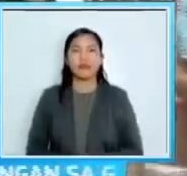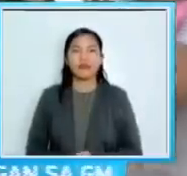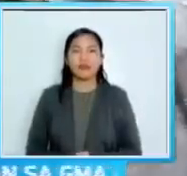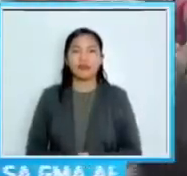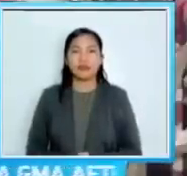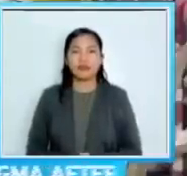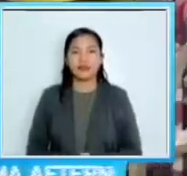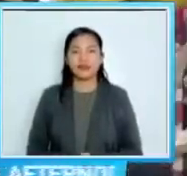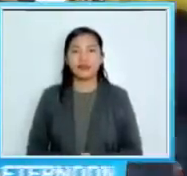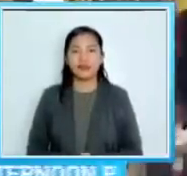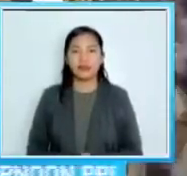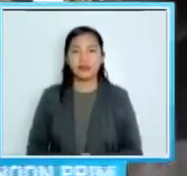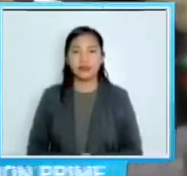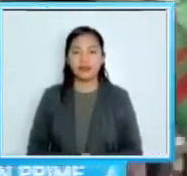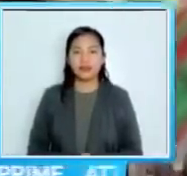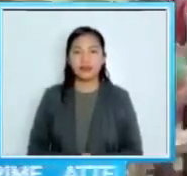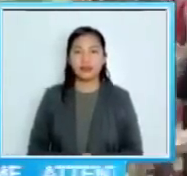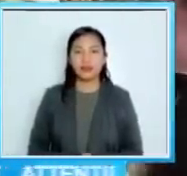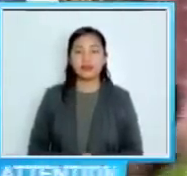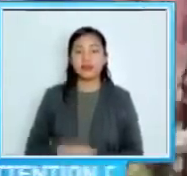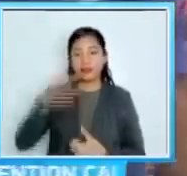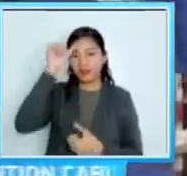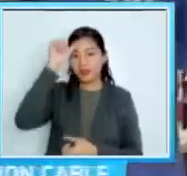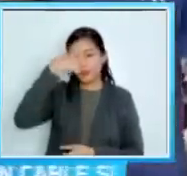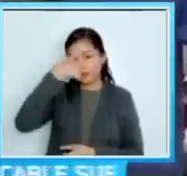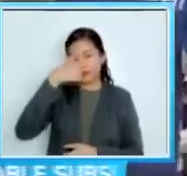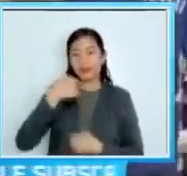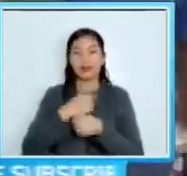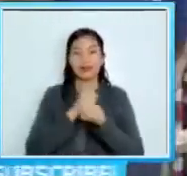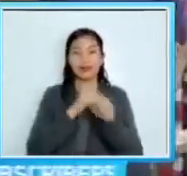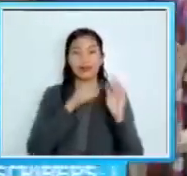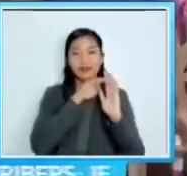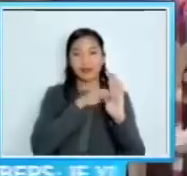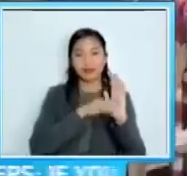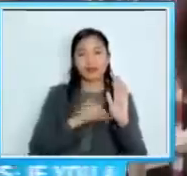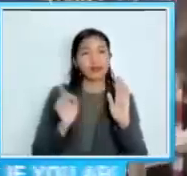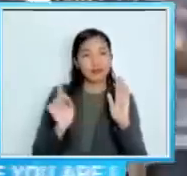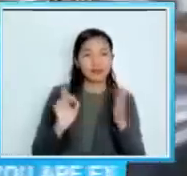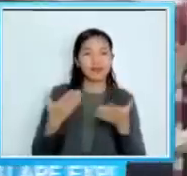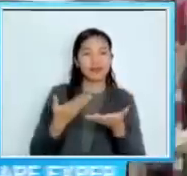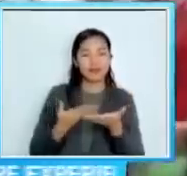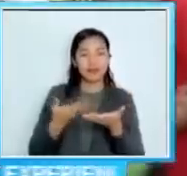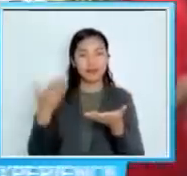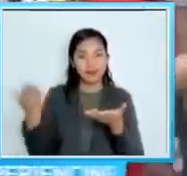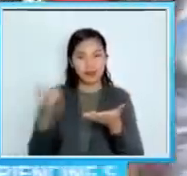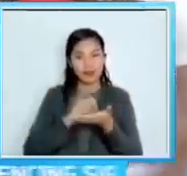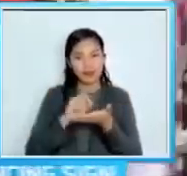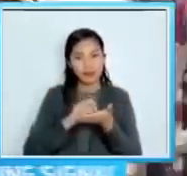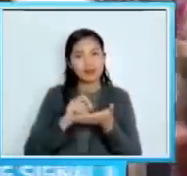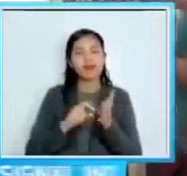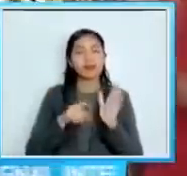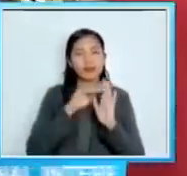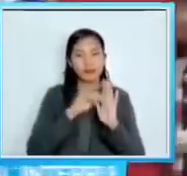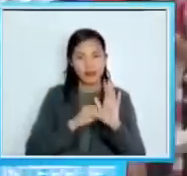kanina, gumawa kayo ng listahan kung talagang gusto nyo dito bumili, isulat nyo na kung ano yung mga pamimilihin ninyo para mas maging